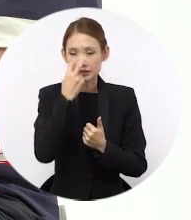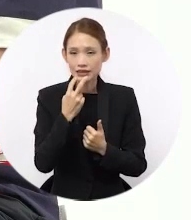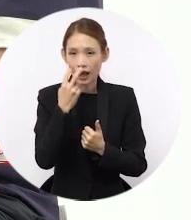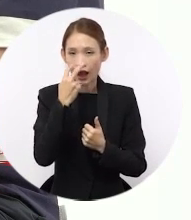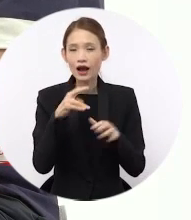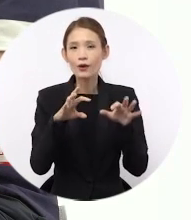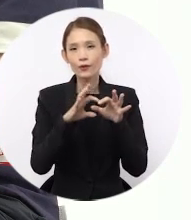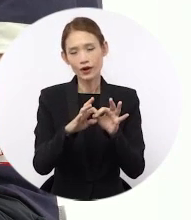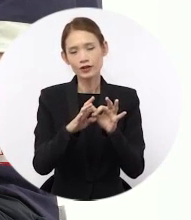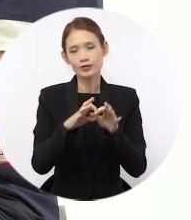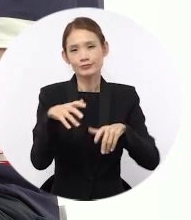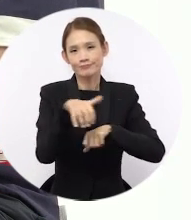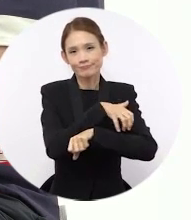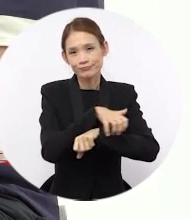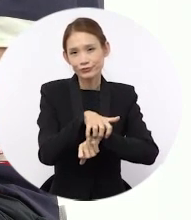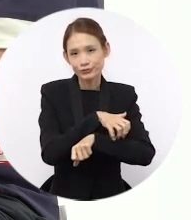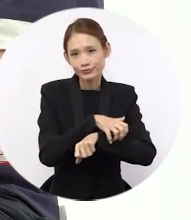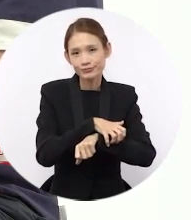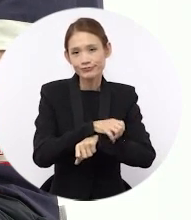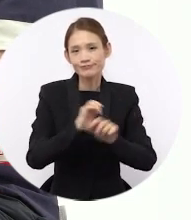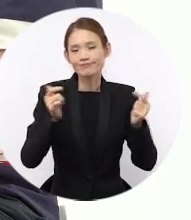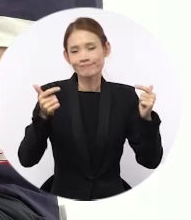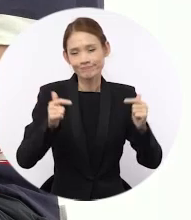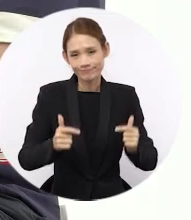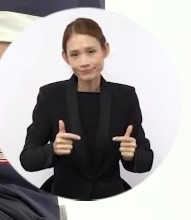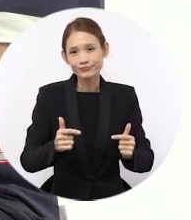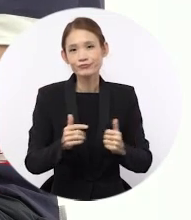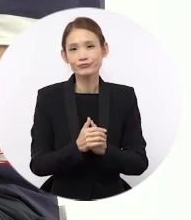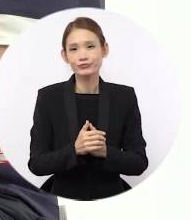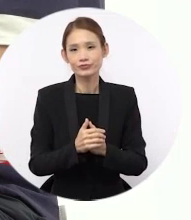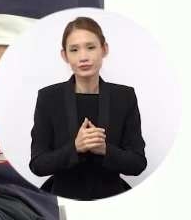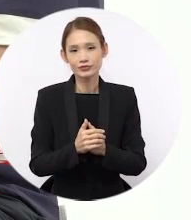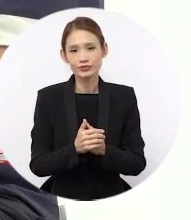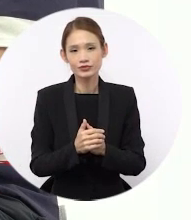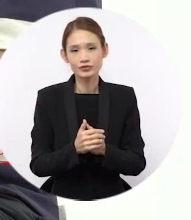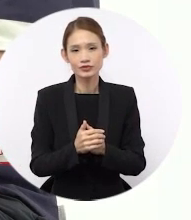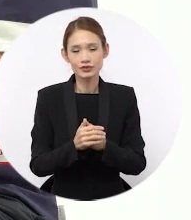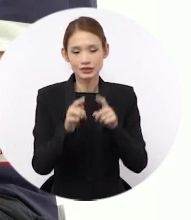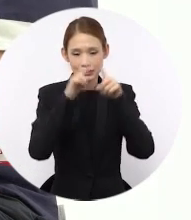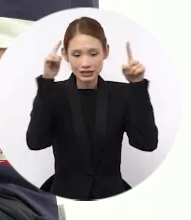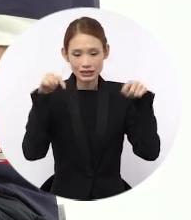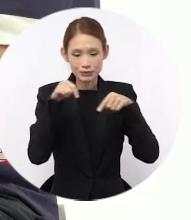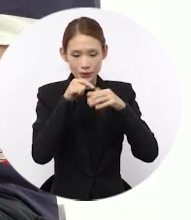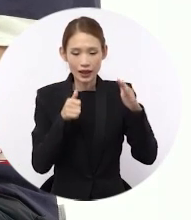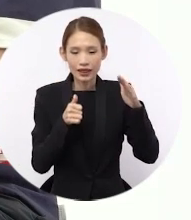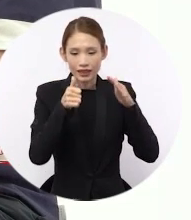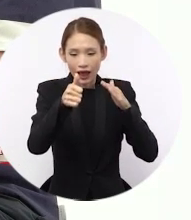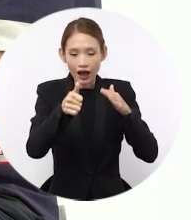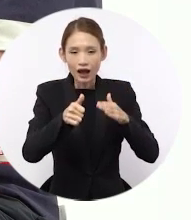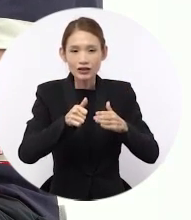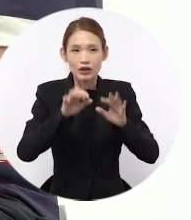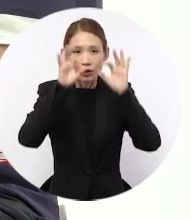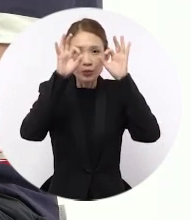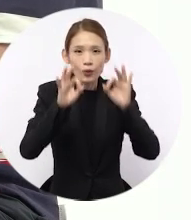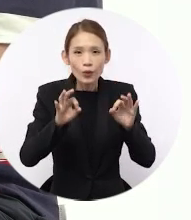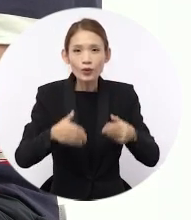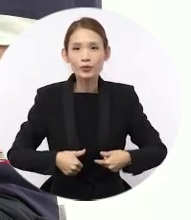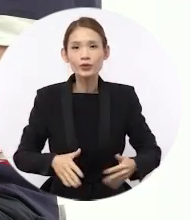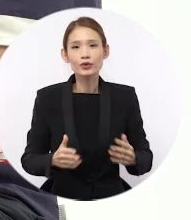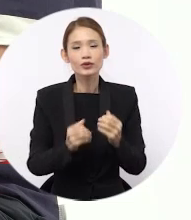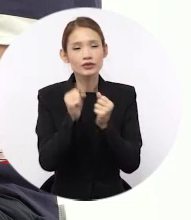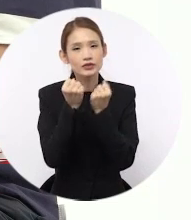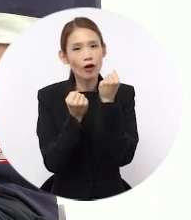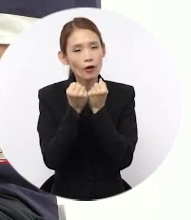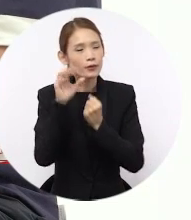시각적인 부분에서 불편한 부분은 되게 최소화돼서 막 칠판에 나가서 보거나 그럴 필요는 없고 설명을 되게 잘